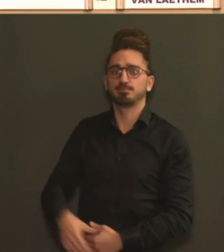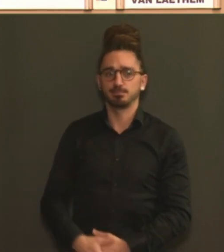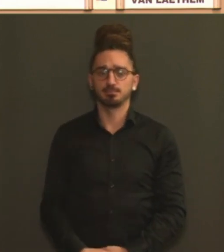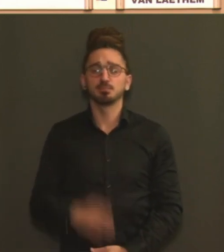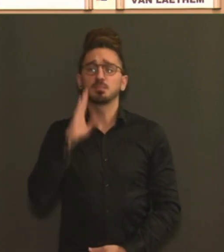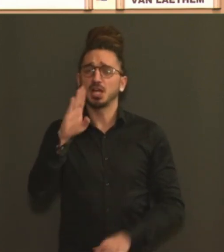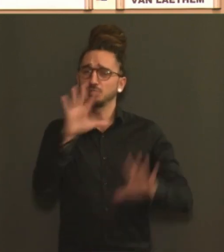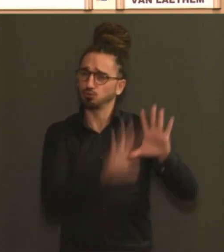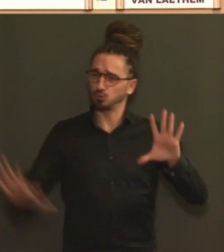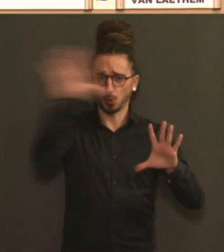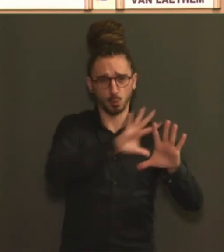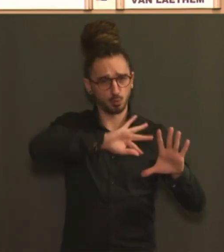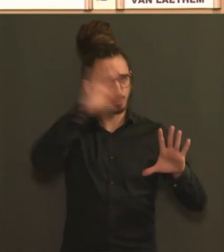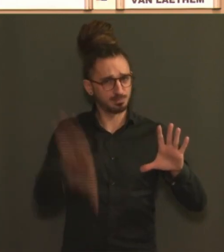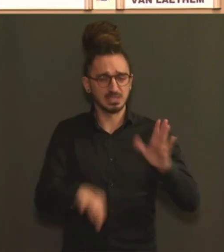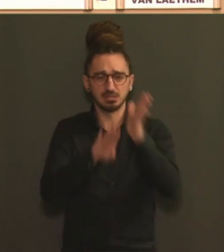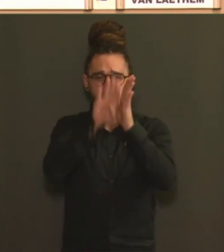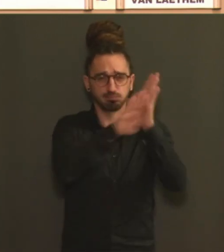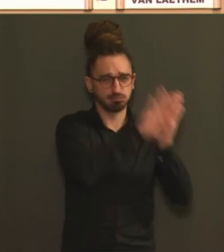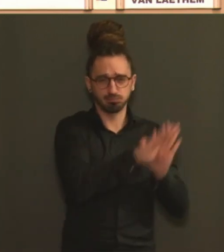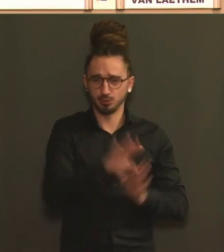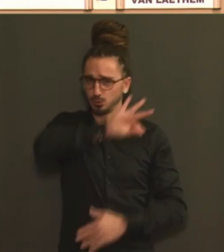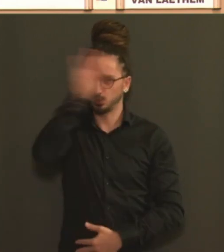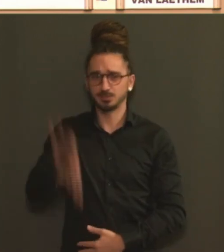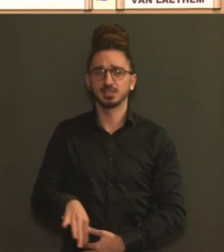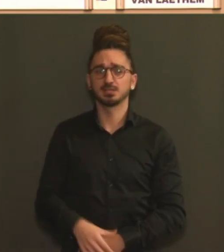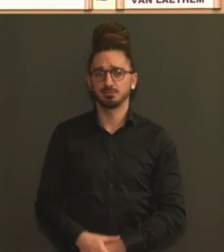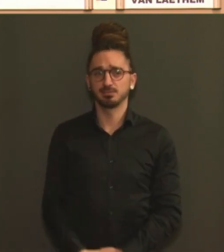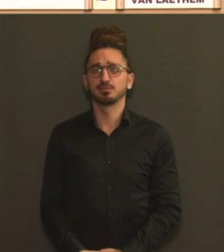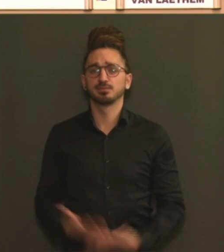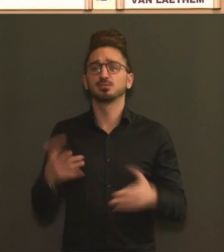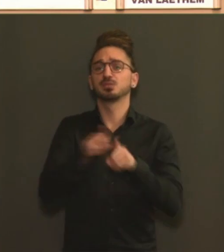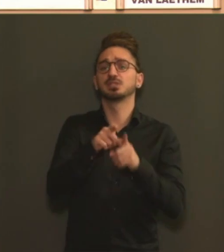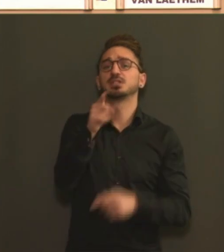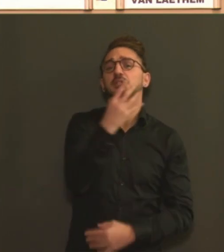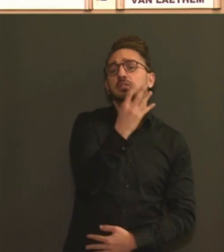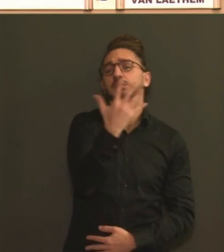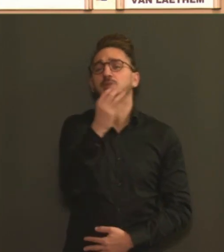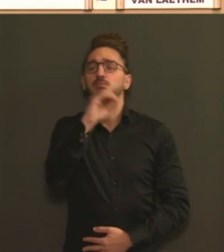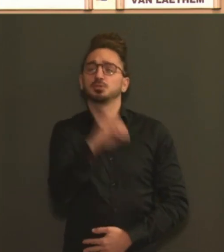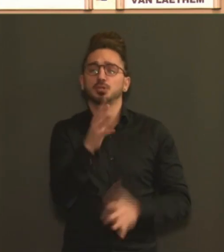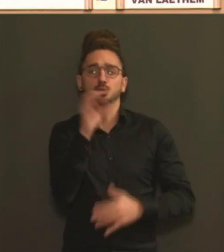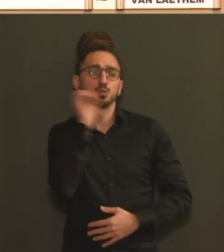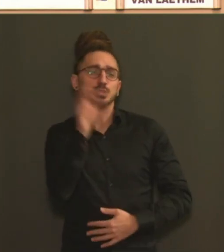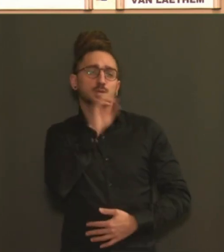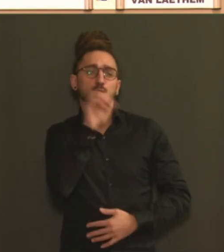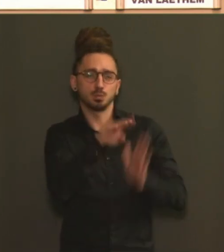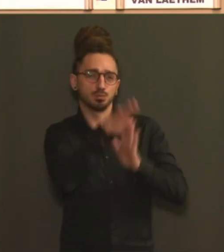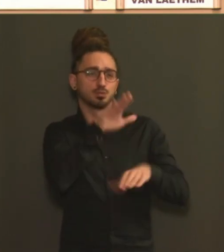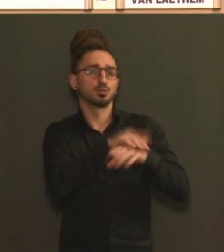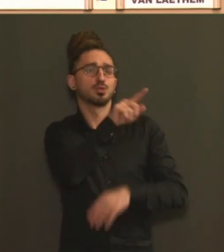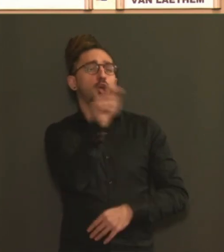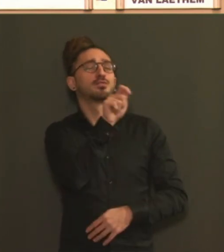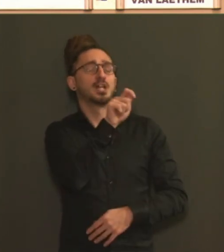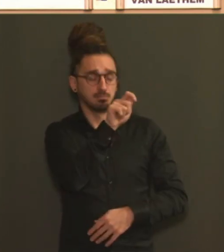les provinces. Elle varie, comme vous le voyez, de 4 à 5% dans la province de Liège et d'Anvers, à des chiffres beaucoup plus importants,